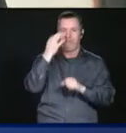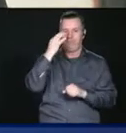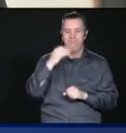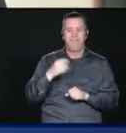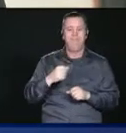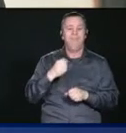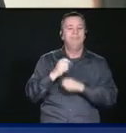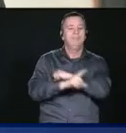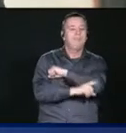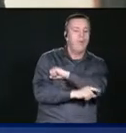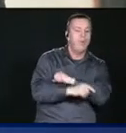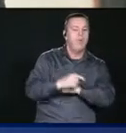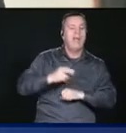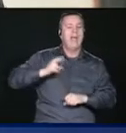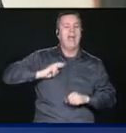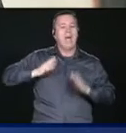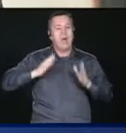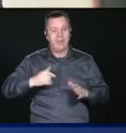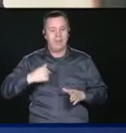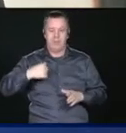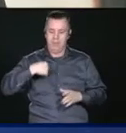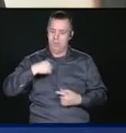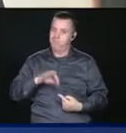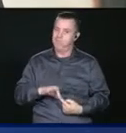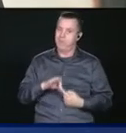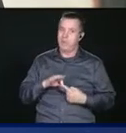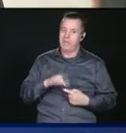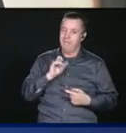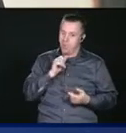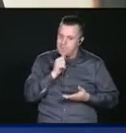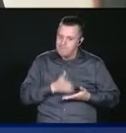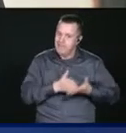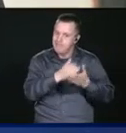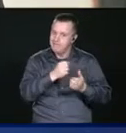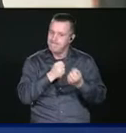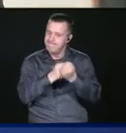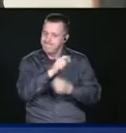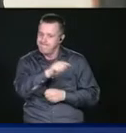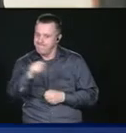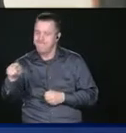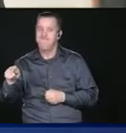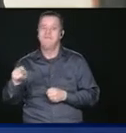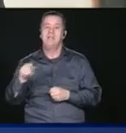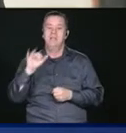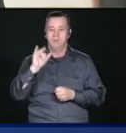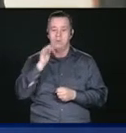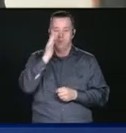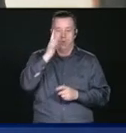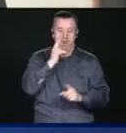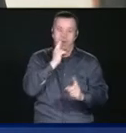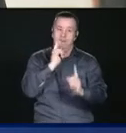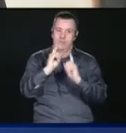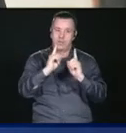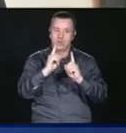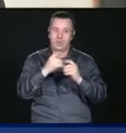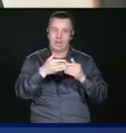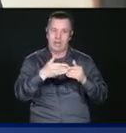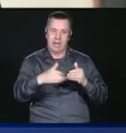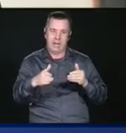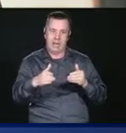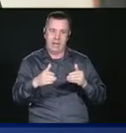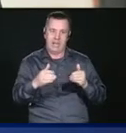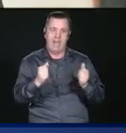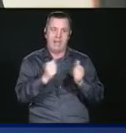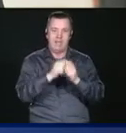retraités. C'est notre priorité et c'est ce avec quoi nous allons discuter, ce sur quoi nous allons discuter